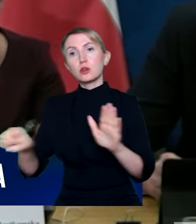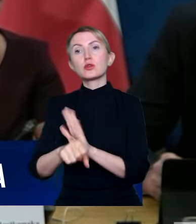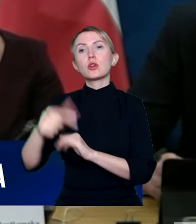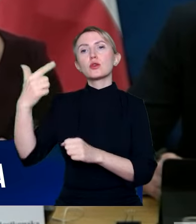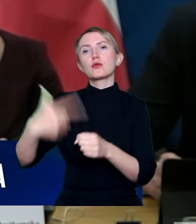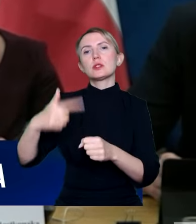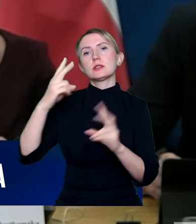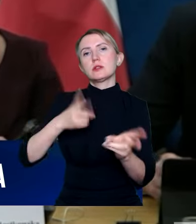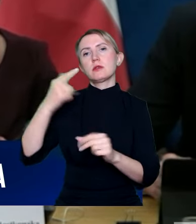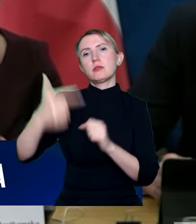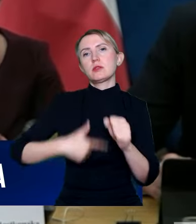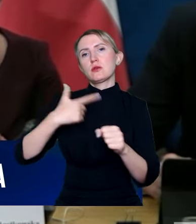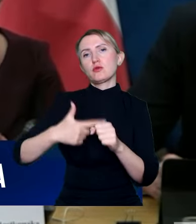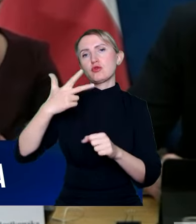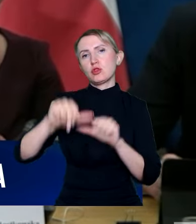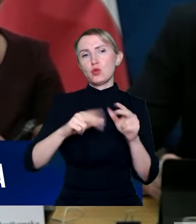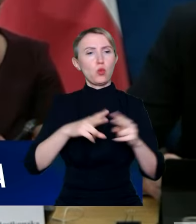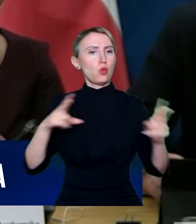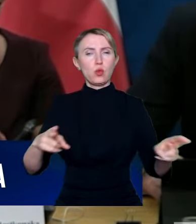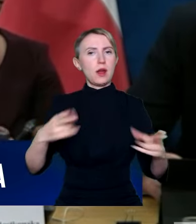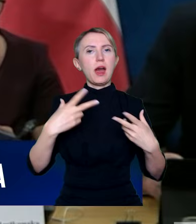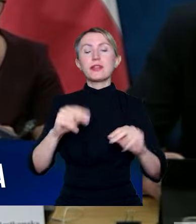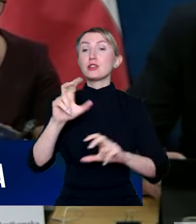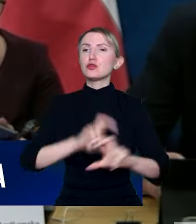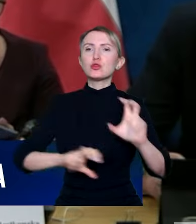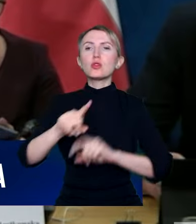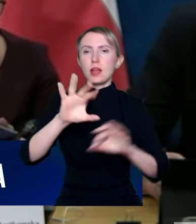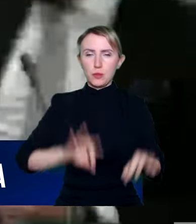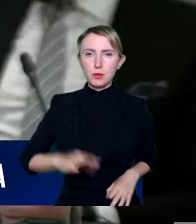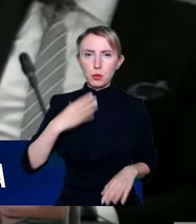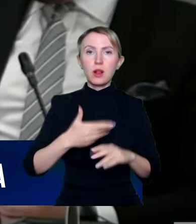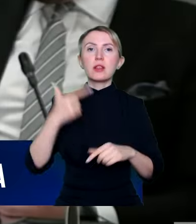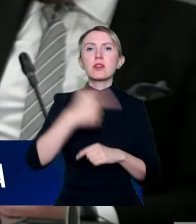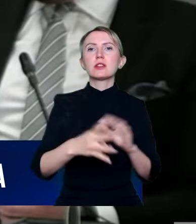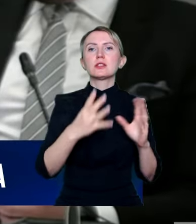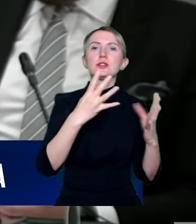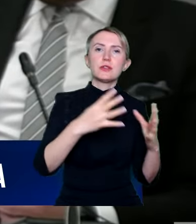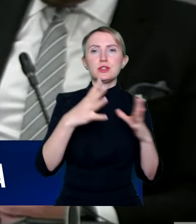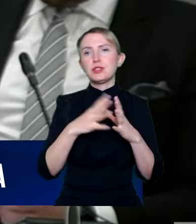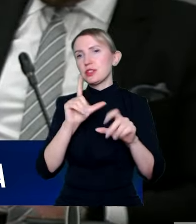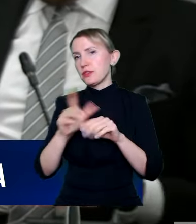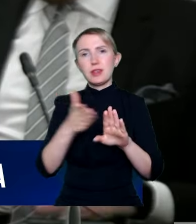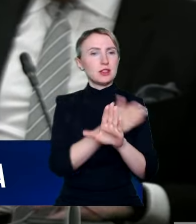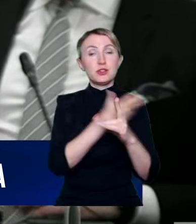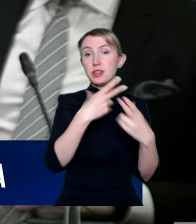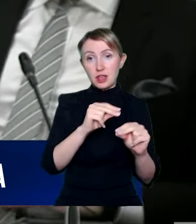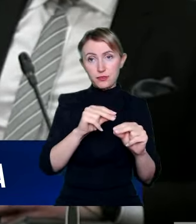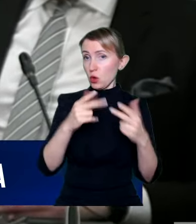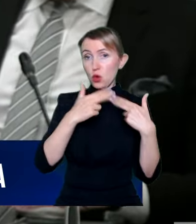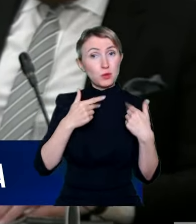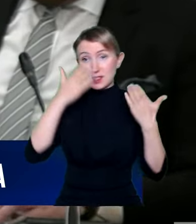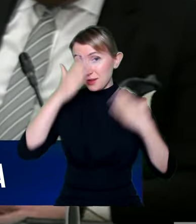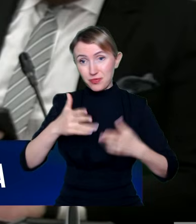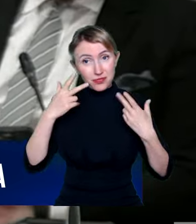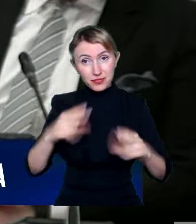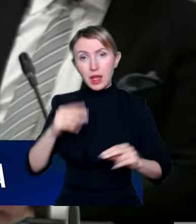20 listopada 2023 roku, a nie czynności, jak to sam pan powiedział, z 2009, 10 czy 12. To jest po pierwsze. Po drugie, przypomnę